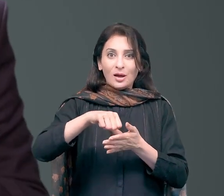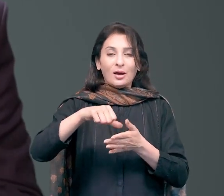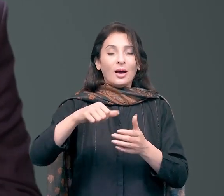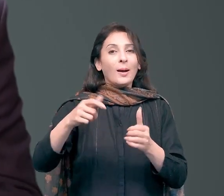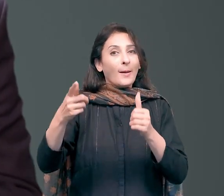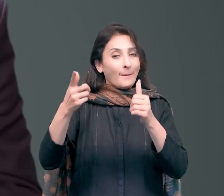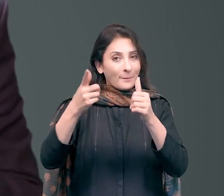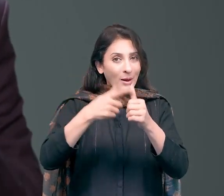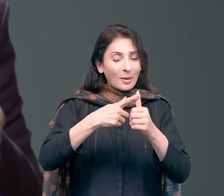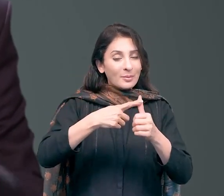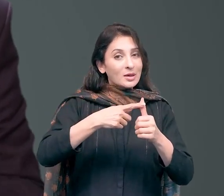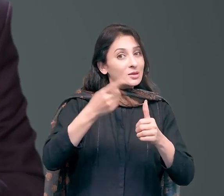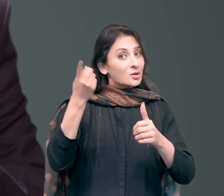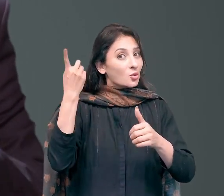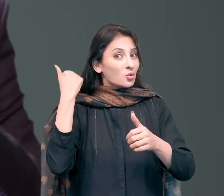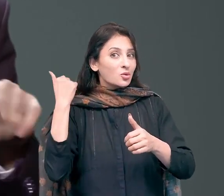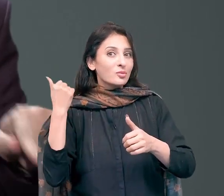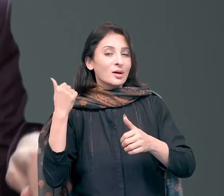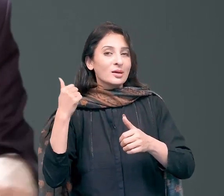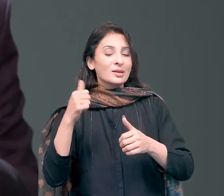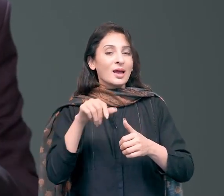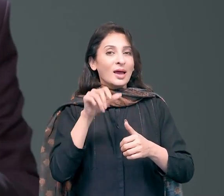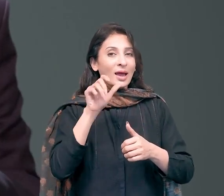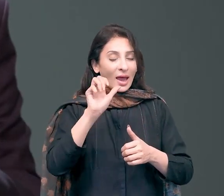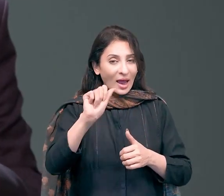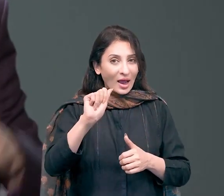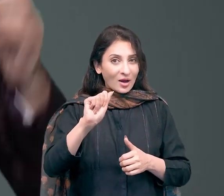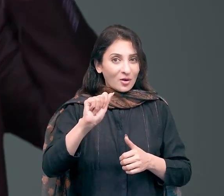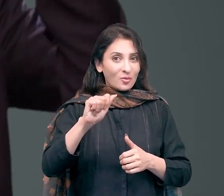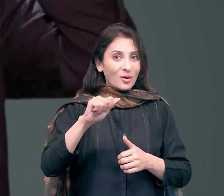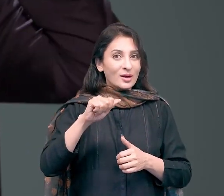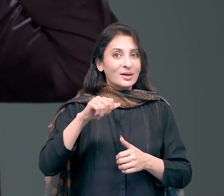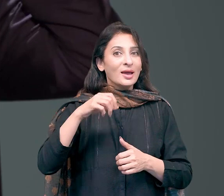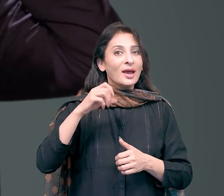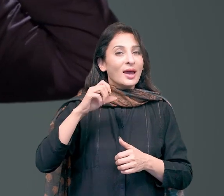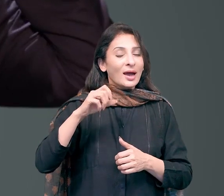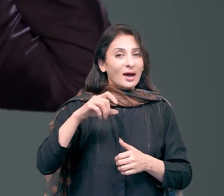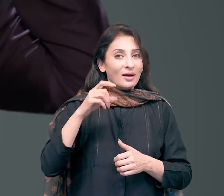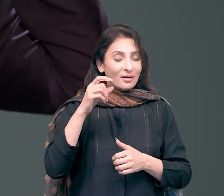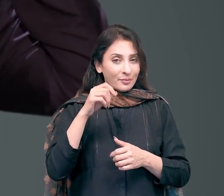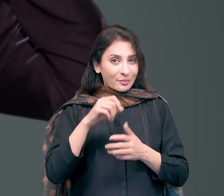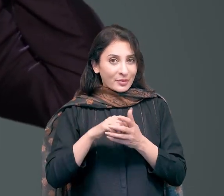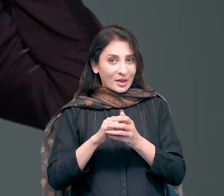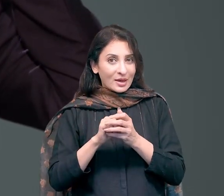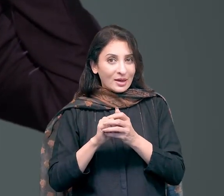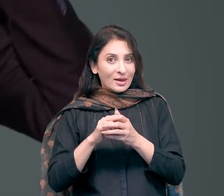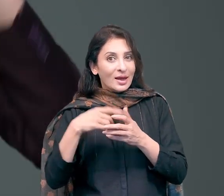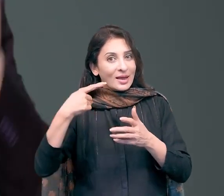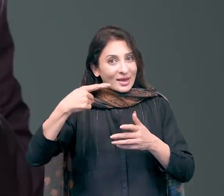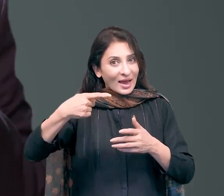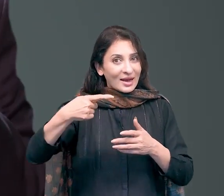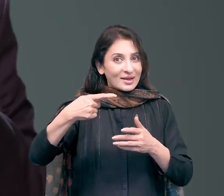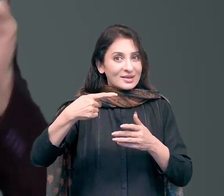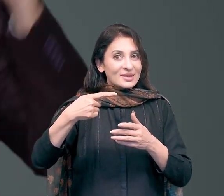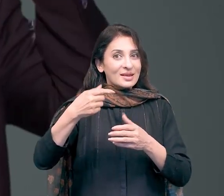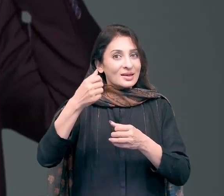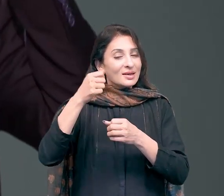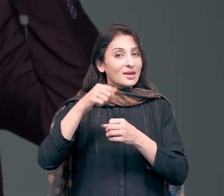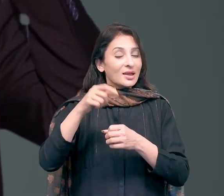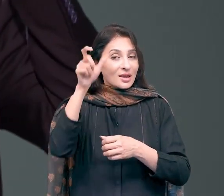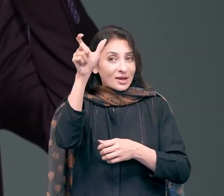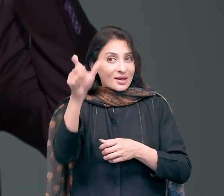نے دی، اور جس کی سالانہ جلسے میں پیچھے تصویر لگائی جاتی تھی گلیڈسٹن کی کہ